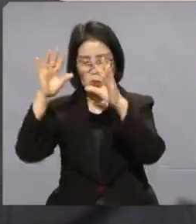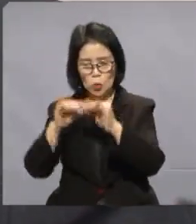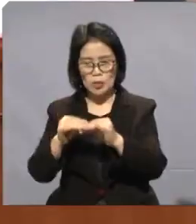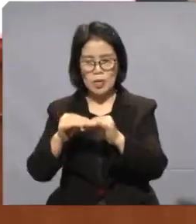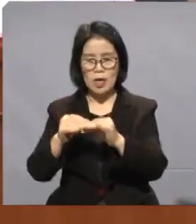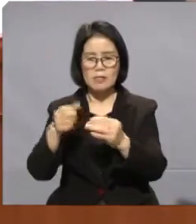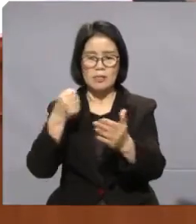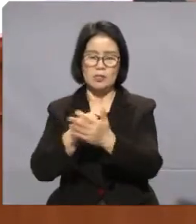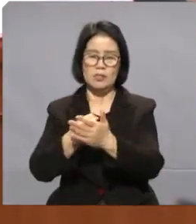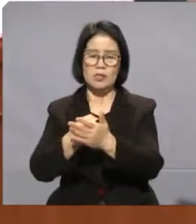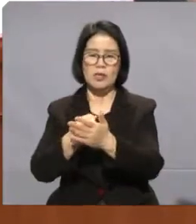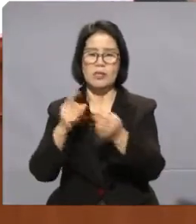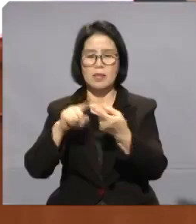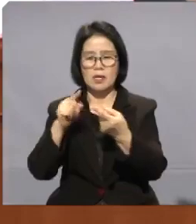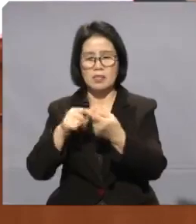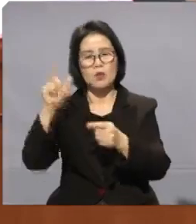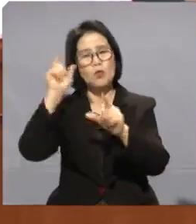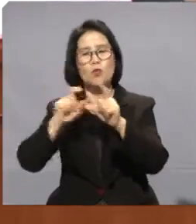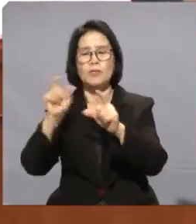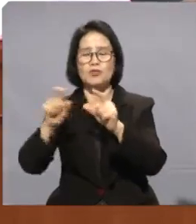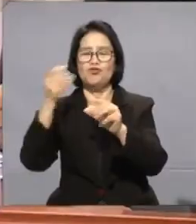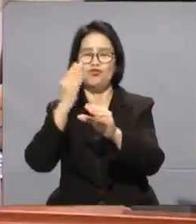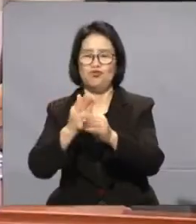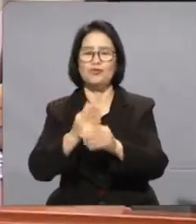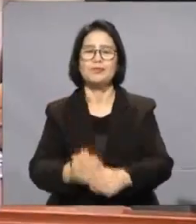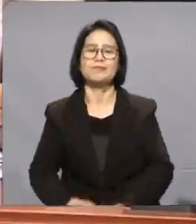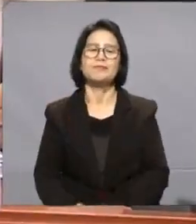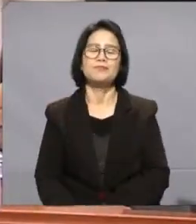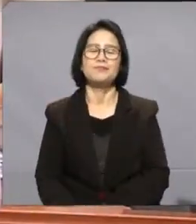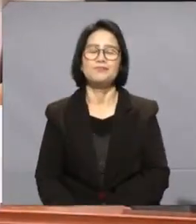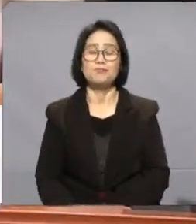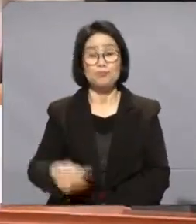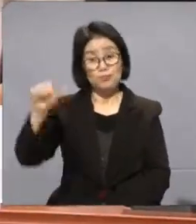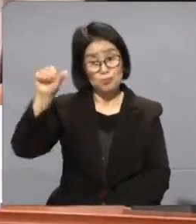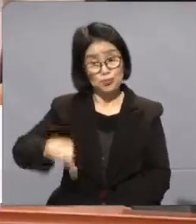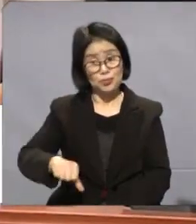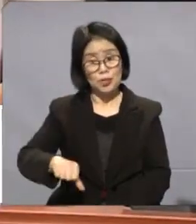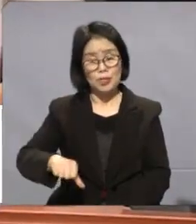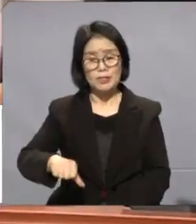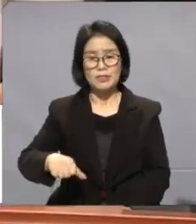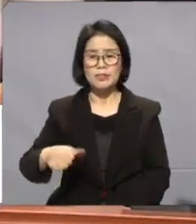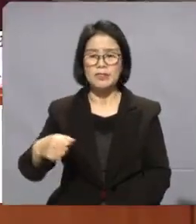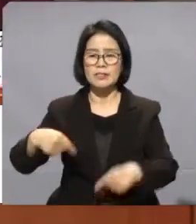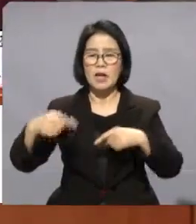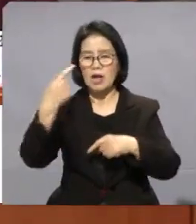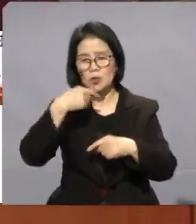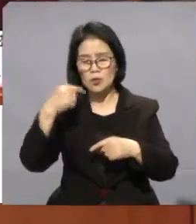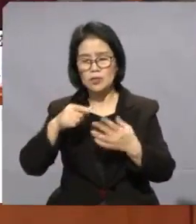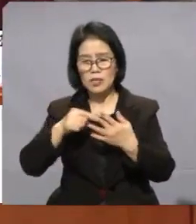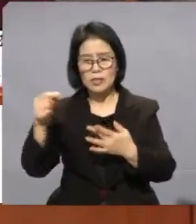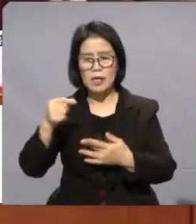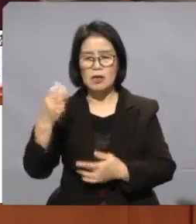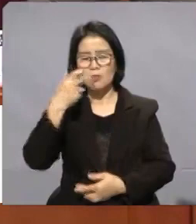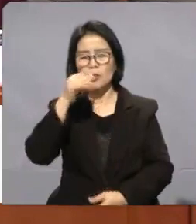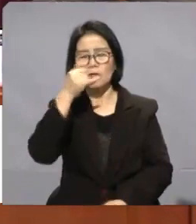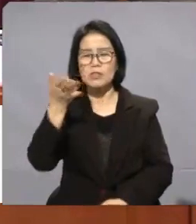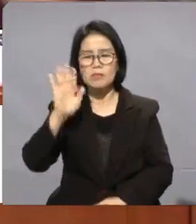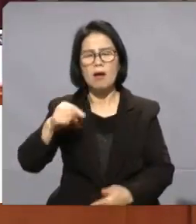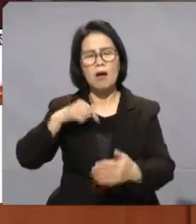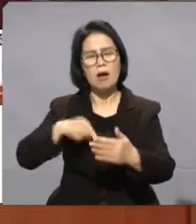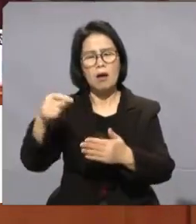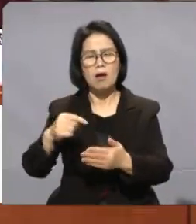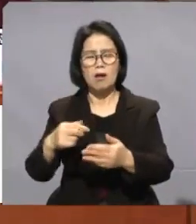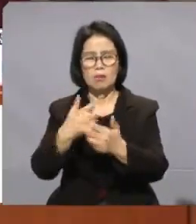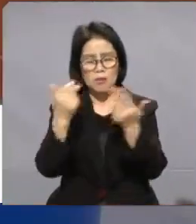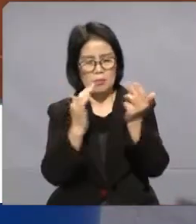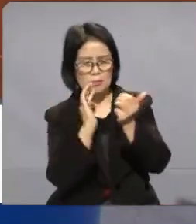대응 방안을 놓고 고심을 거듭하고 있습니다. 부결 당론 채택을 검토하고 있지만 당 안팎에서 제기될 방탄